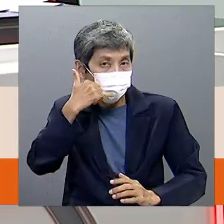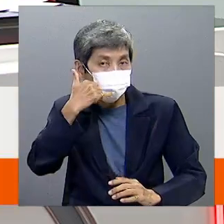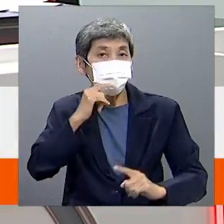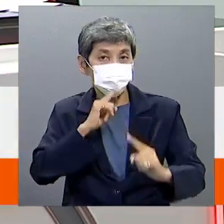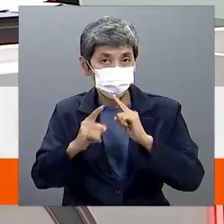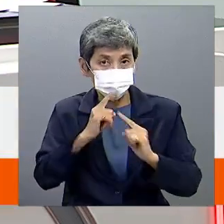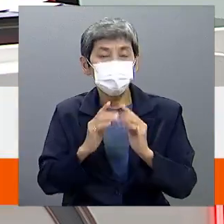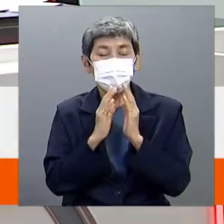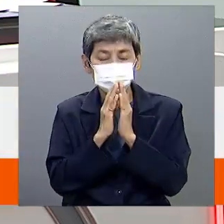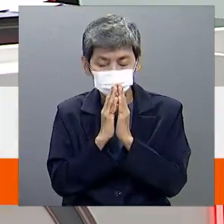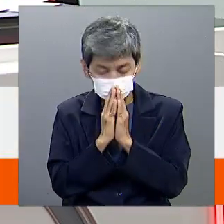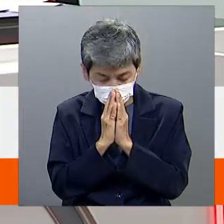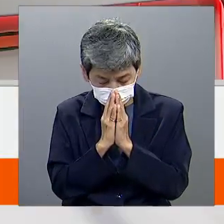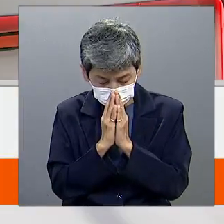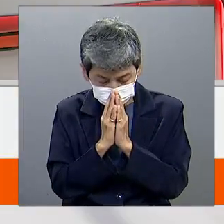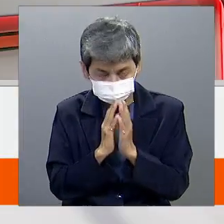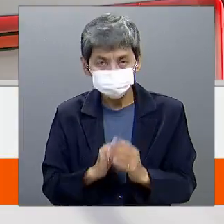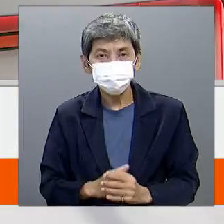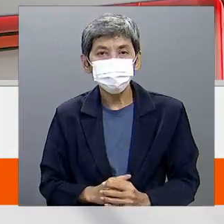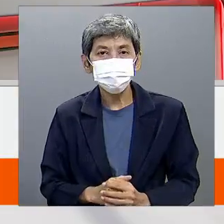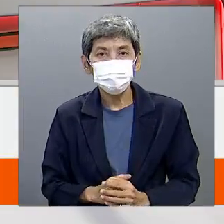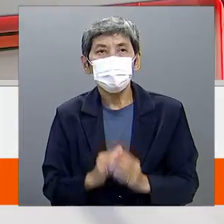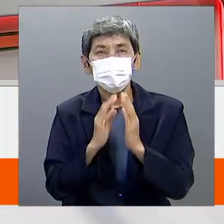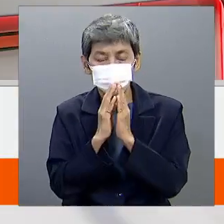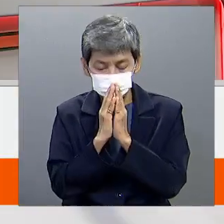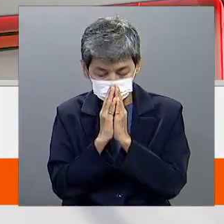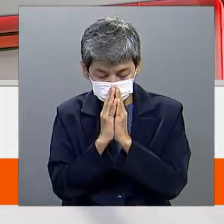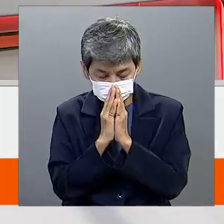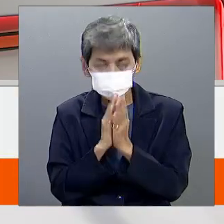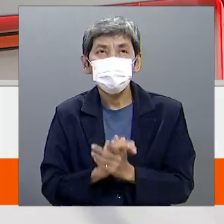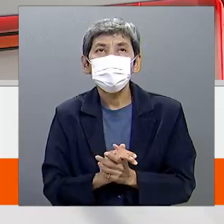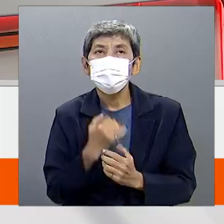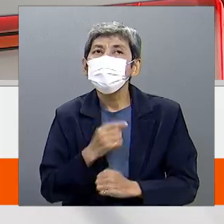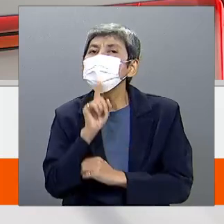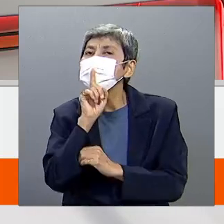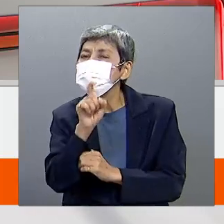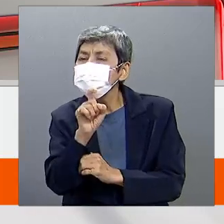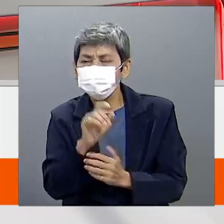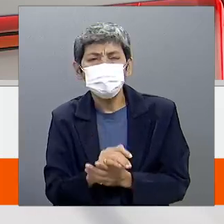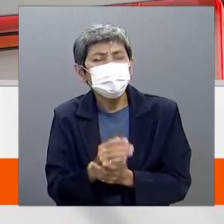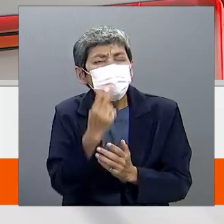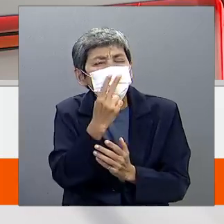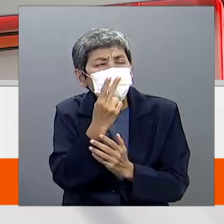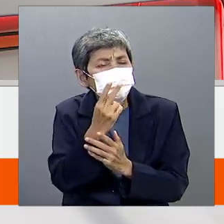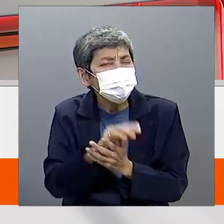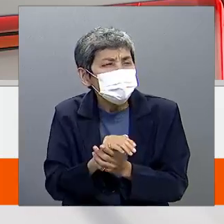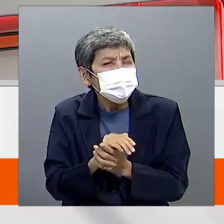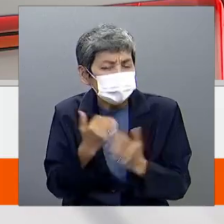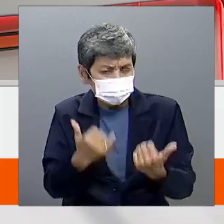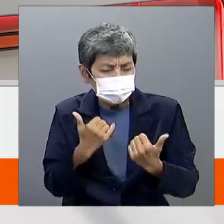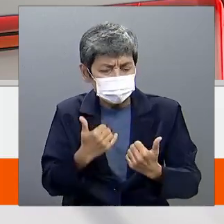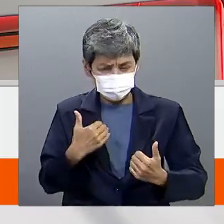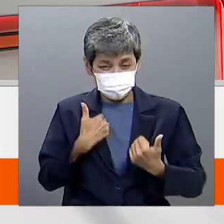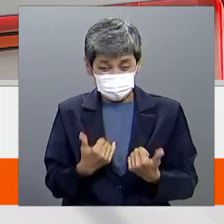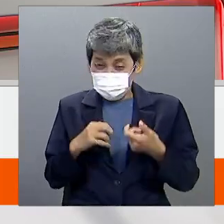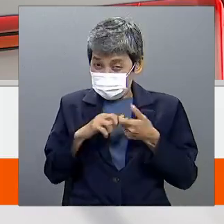ค่ะ สวัสดีครับ ค่ะคุณไพจิตรอยากจะให้ช่วยประเมินหน่อยค่ะว่าสถานการณ์หลังจากนี้จะเป็นยังไง